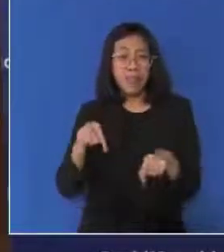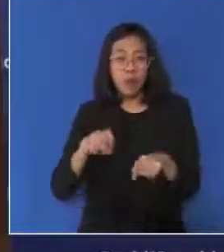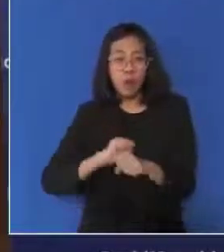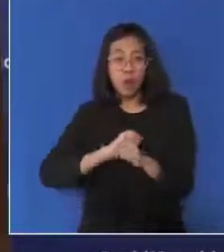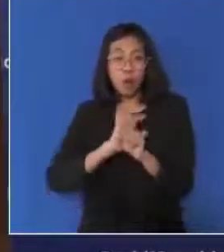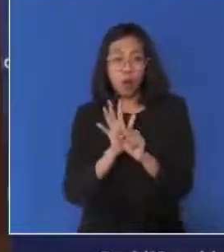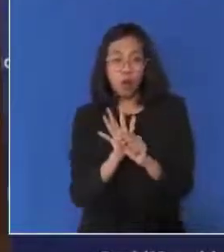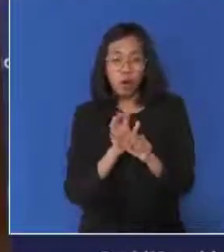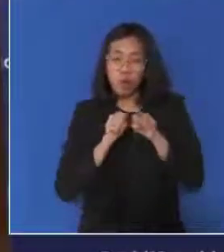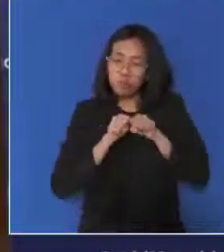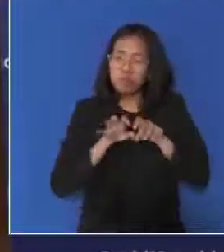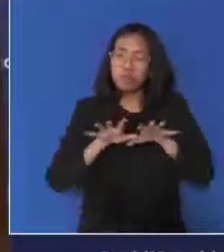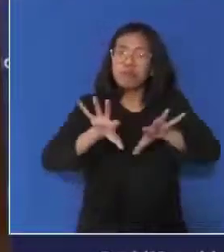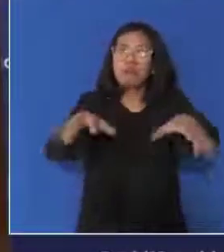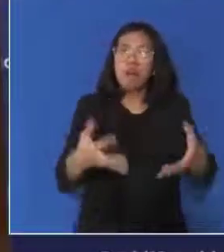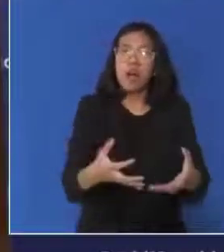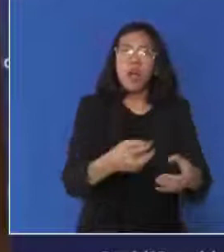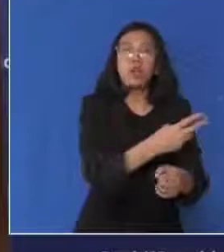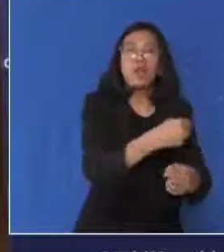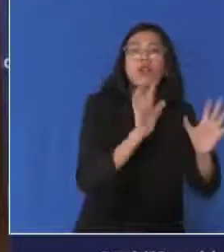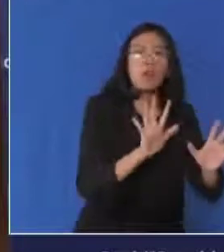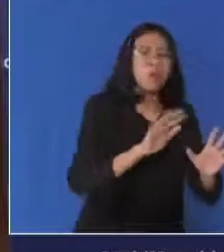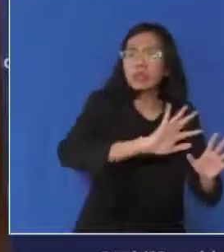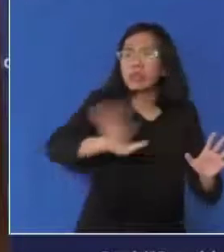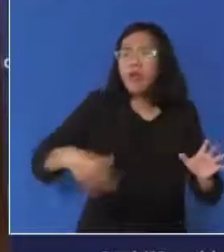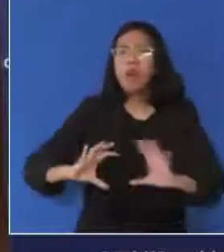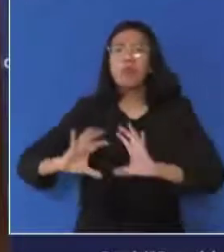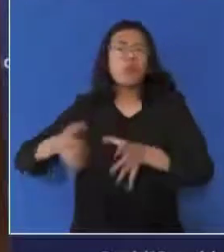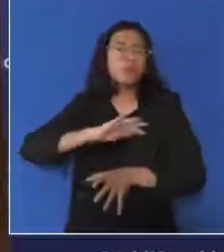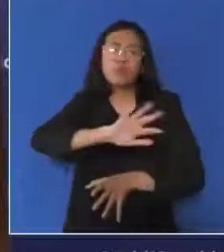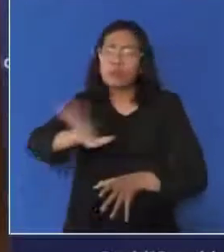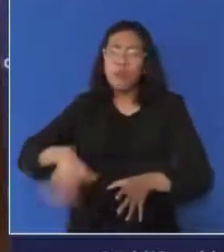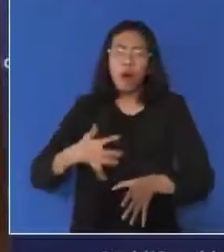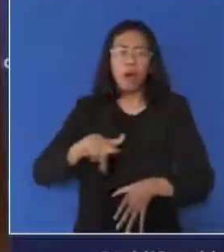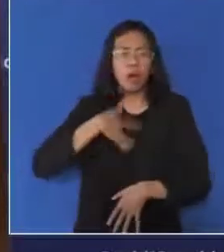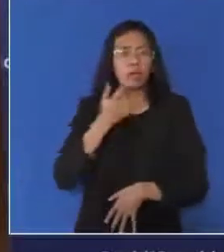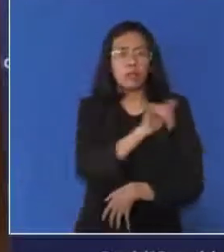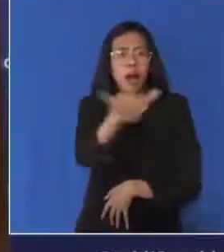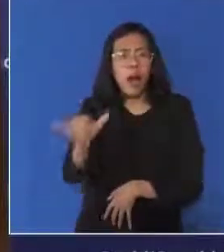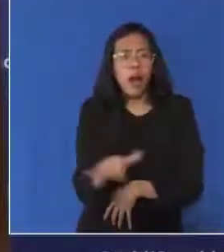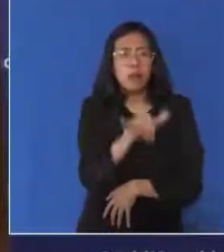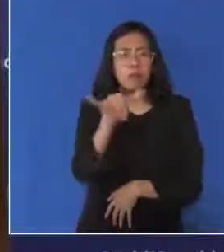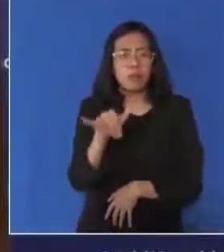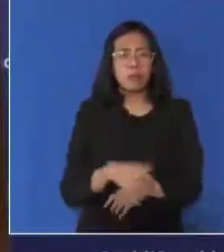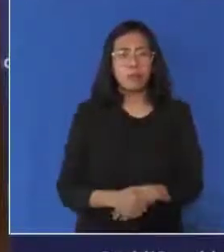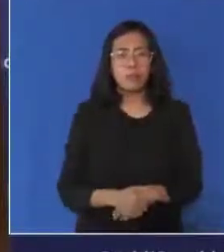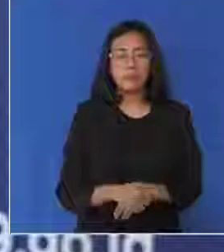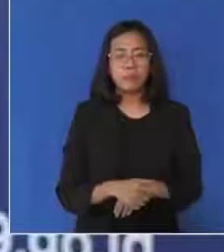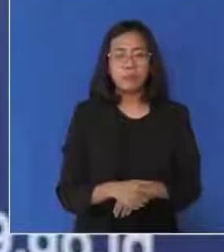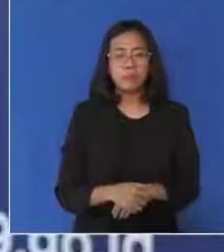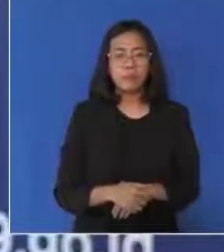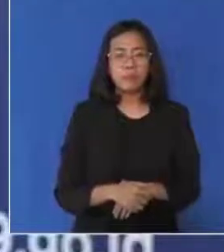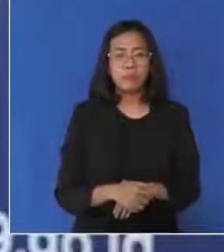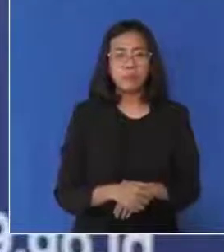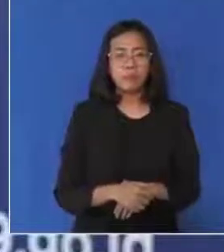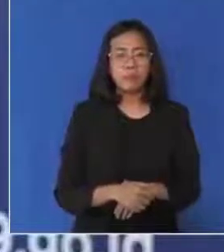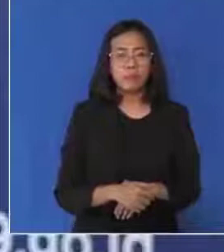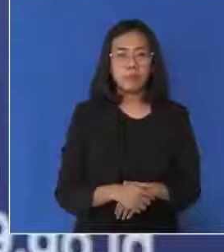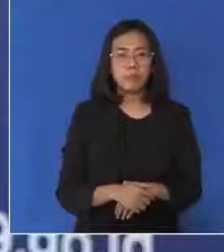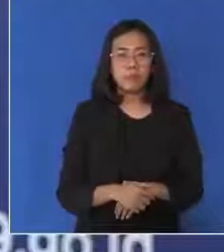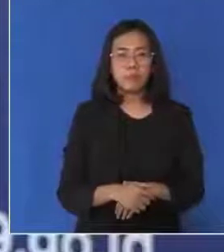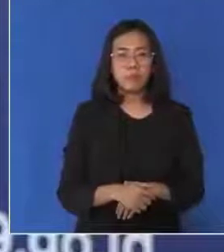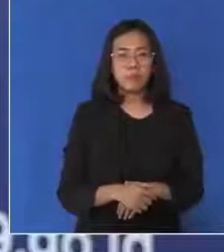wabah Global bukan lokal lagi dan info demikian ini tidak menolong situasi yang parah ini akibat info demi kini